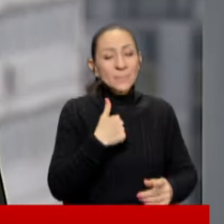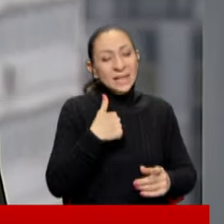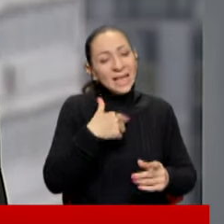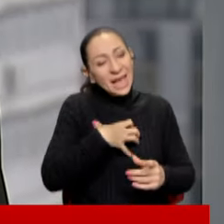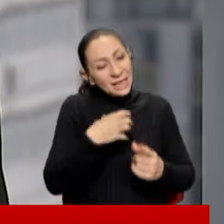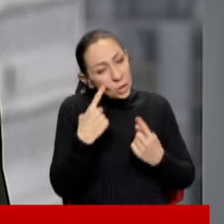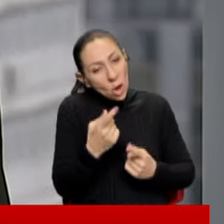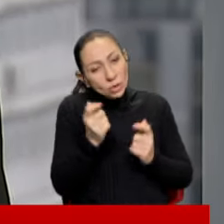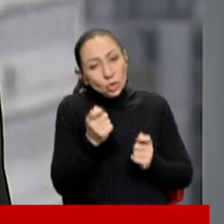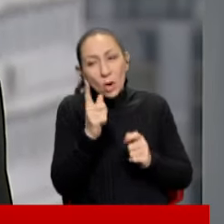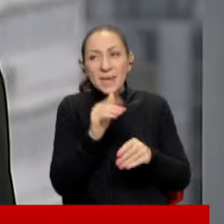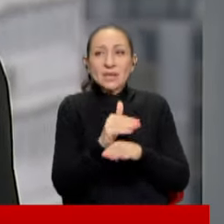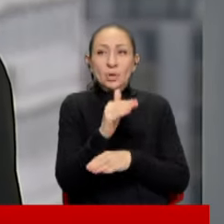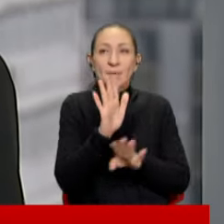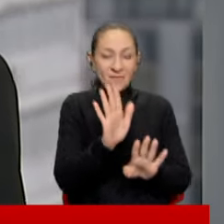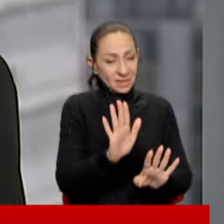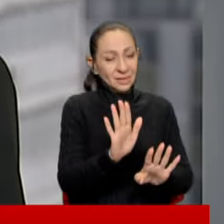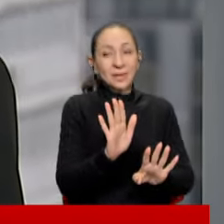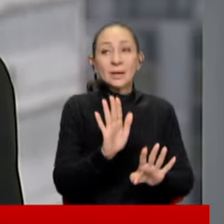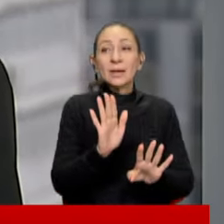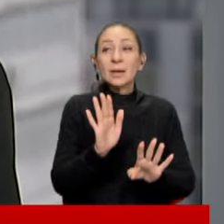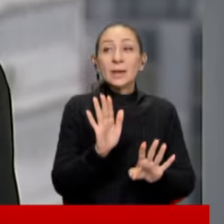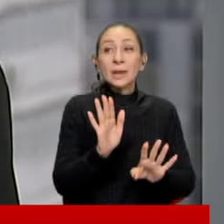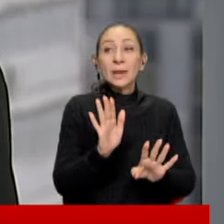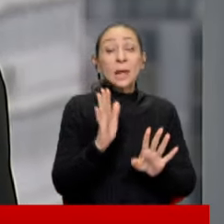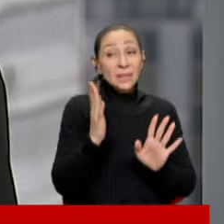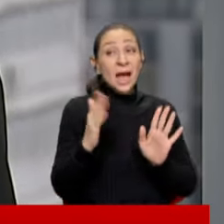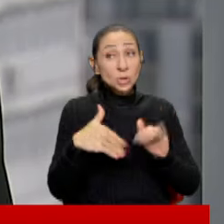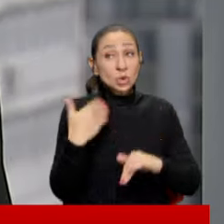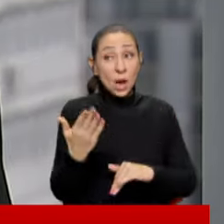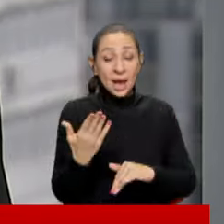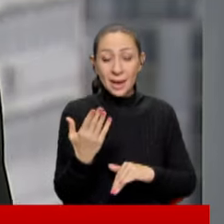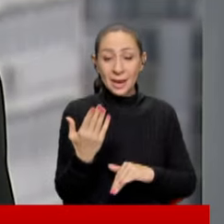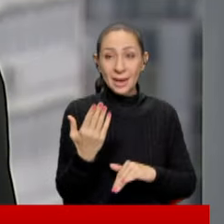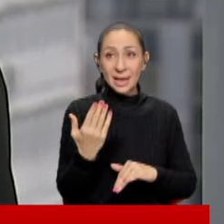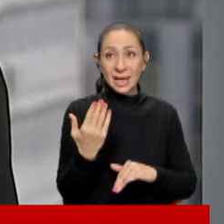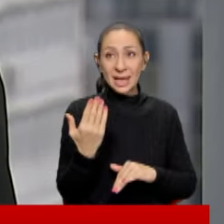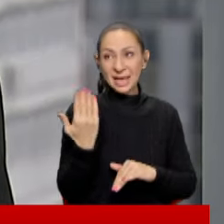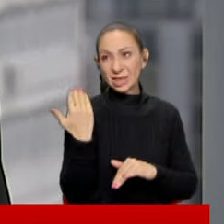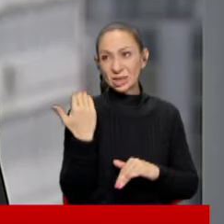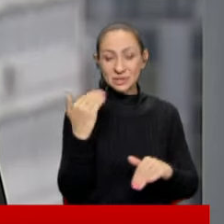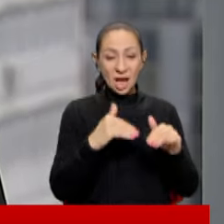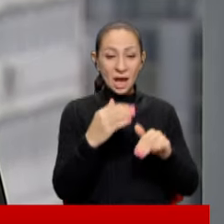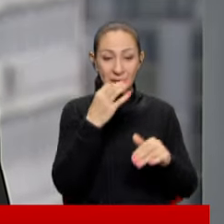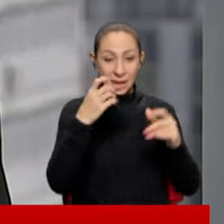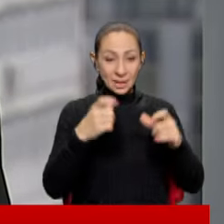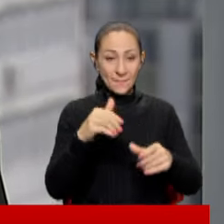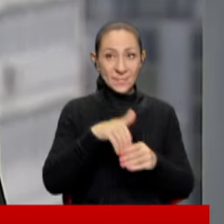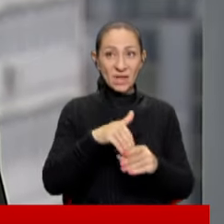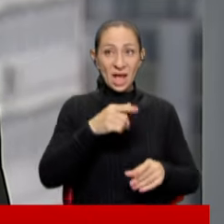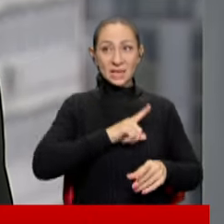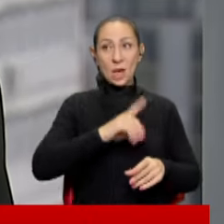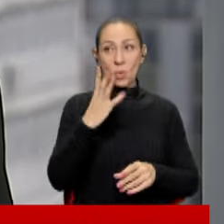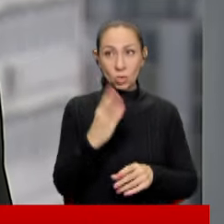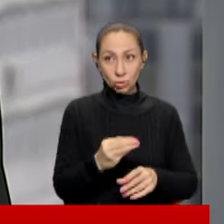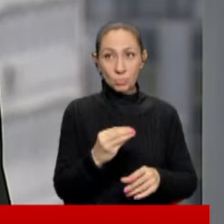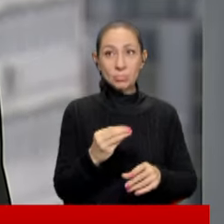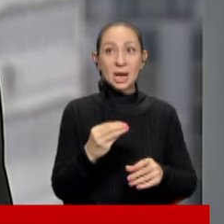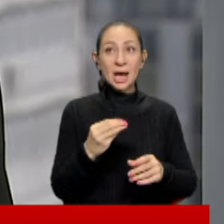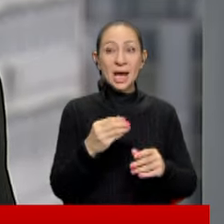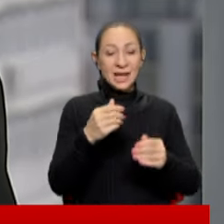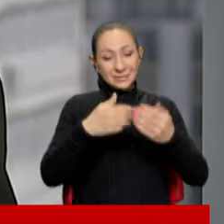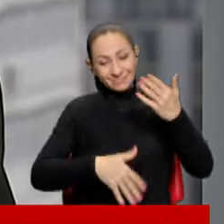kendine göre zorlu bir yaşamdı. Daha sonra geçtiğimiz seçimlerde Ankara'da milletvekili adayı oldum arka